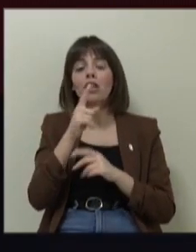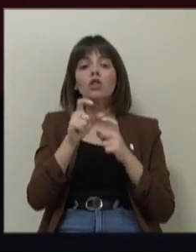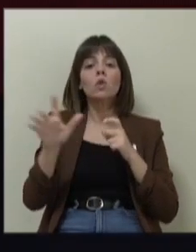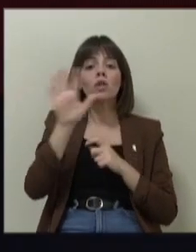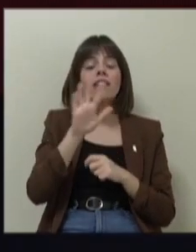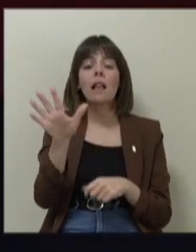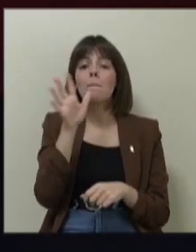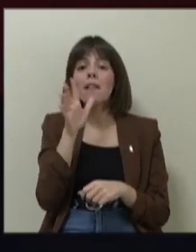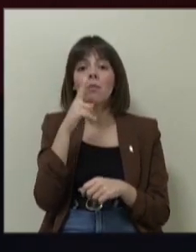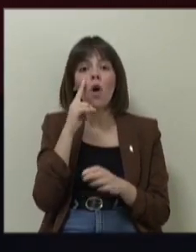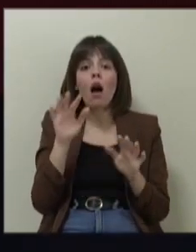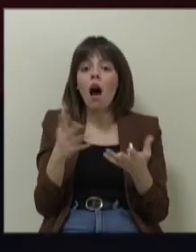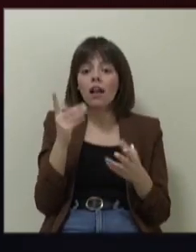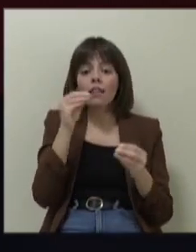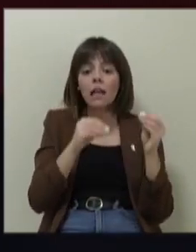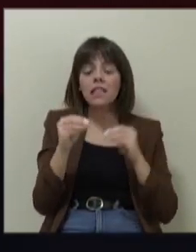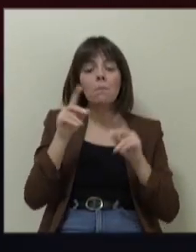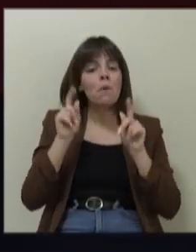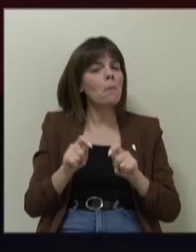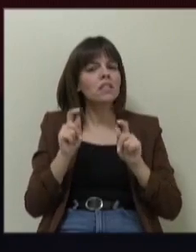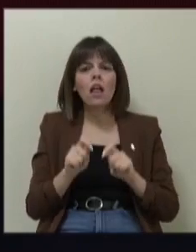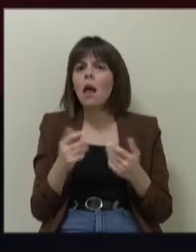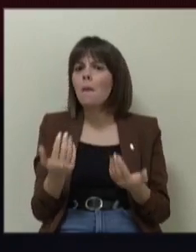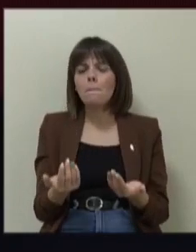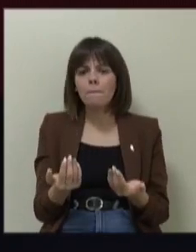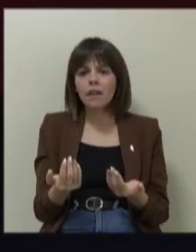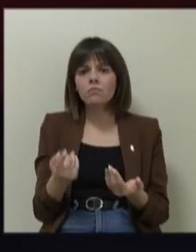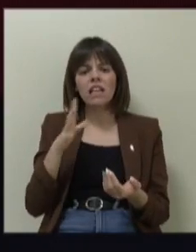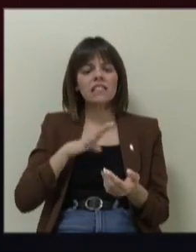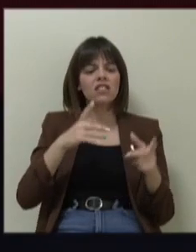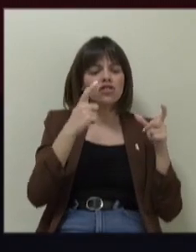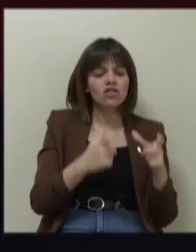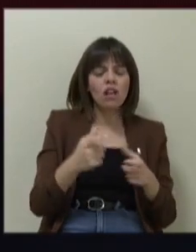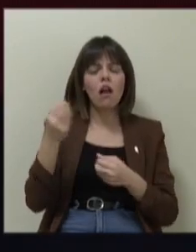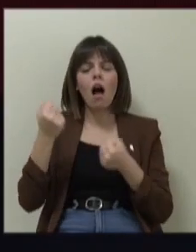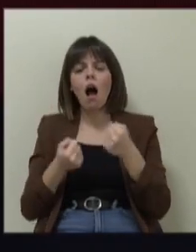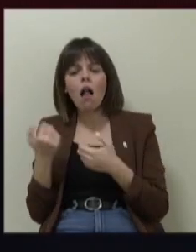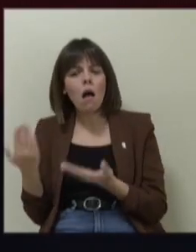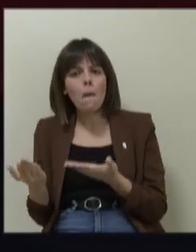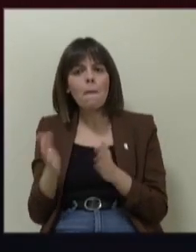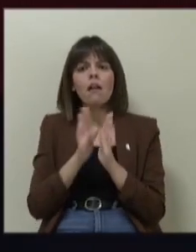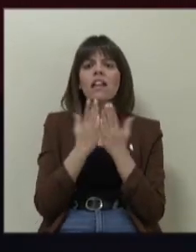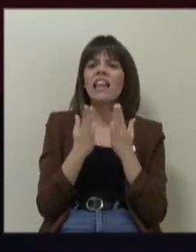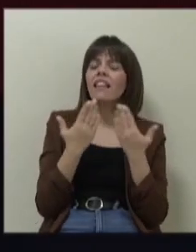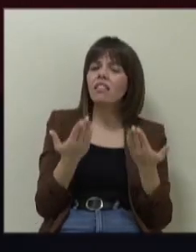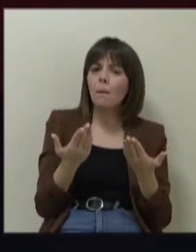bilimi hangi tasarımı yaparsak yapalım. İster şehir, ister araba, ister kitap yazımı, ister bir sanat